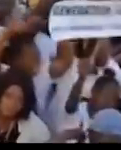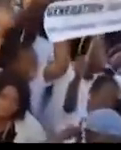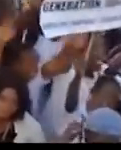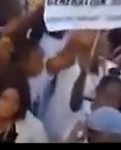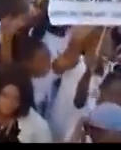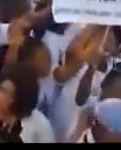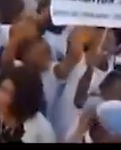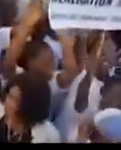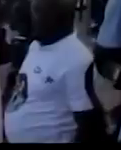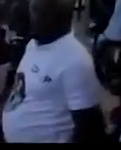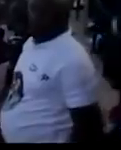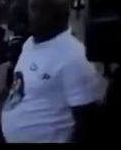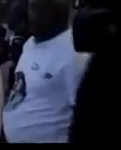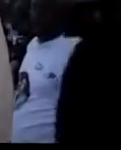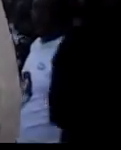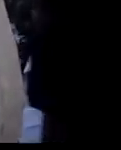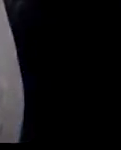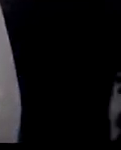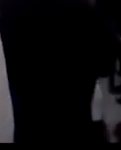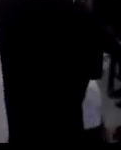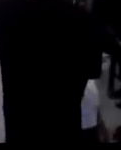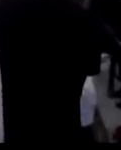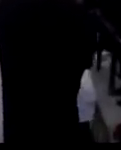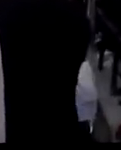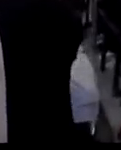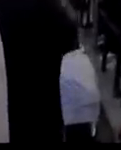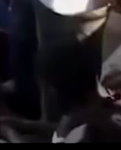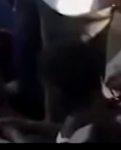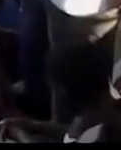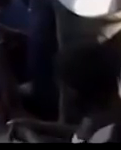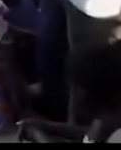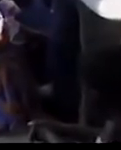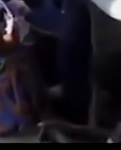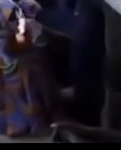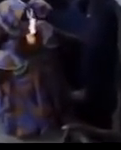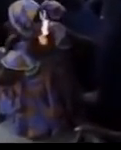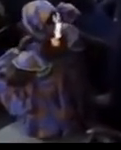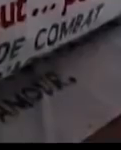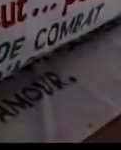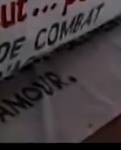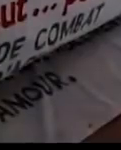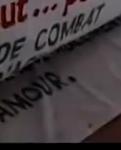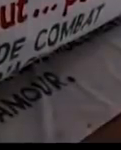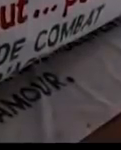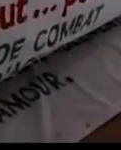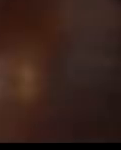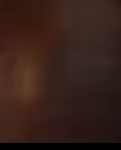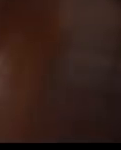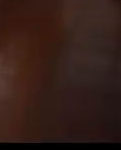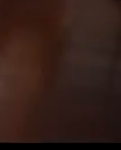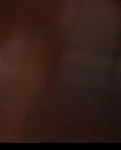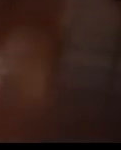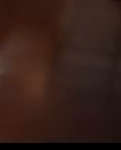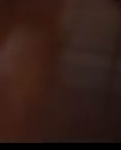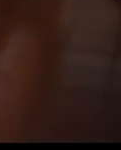Dans cette chaleur humaine, Bumba n'a pas oublié ses problèmes au quotidien, notamment la grève des enseignants. Le